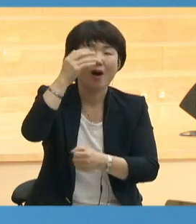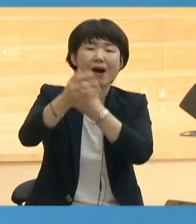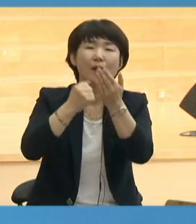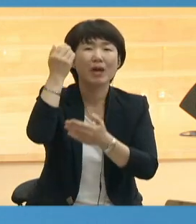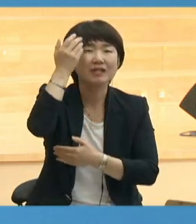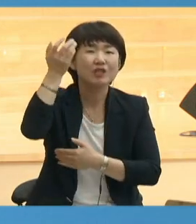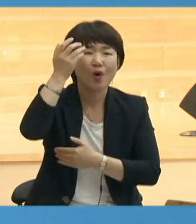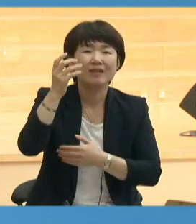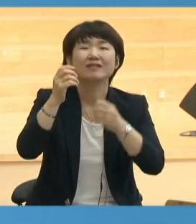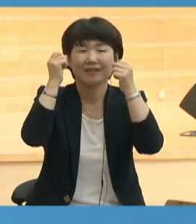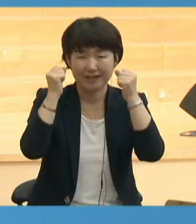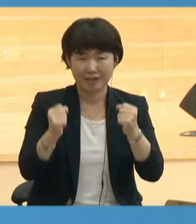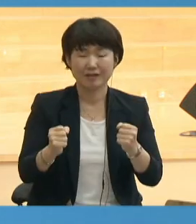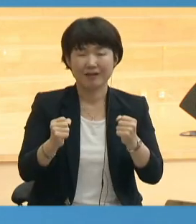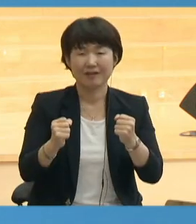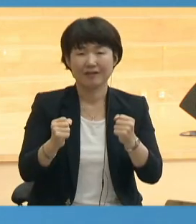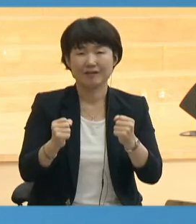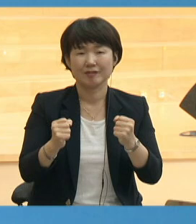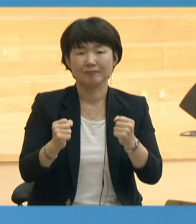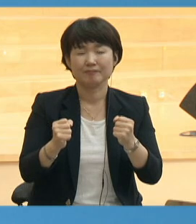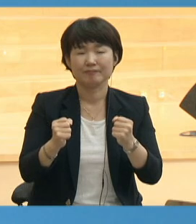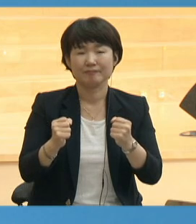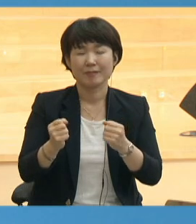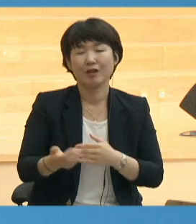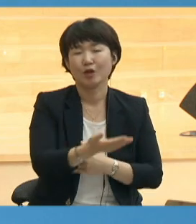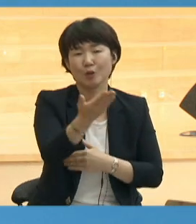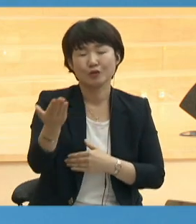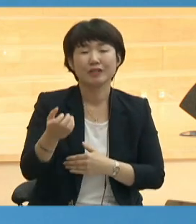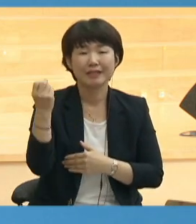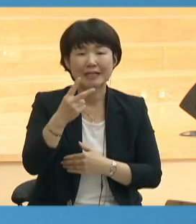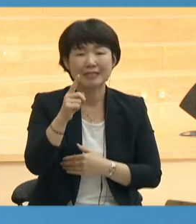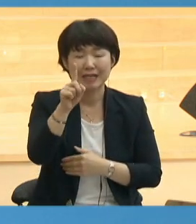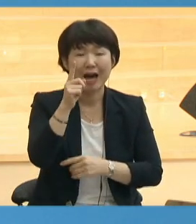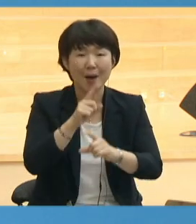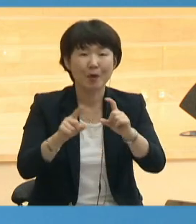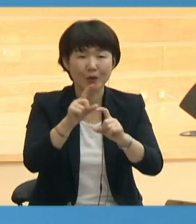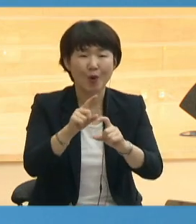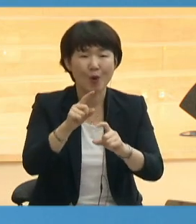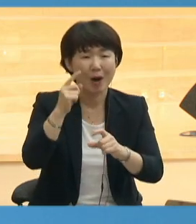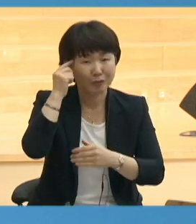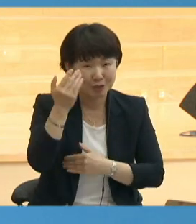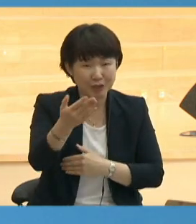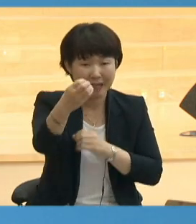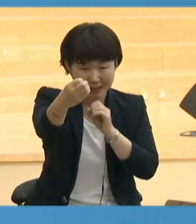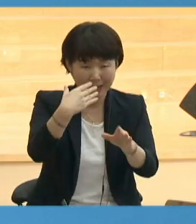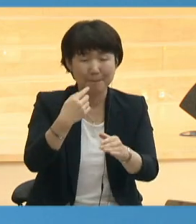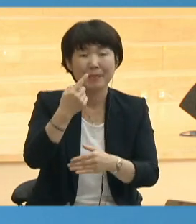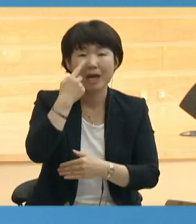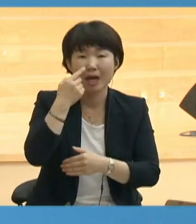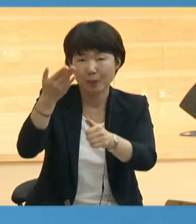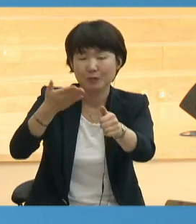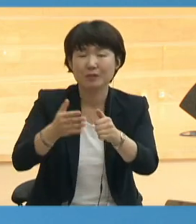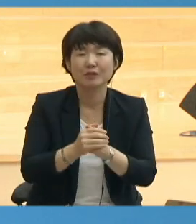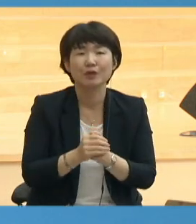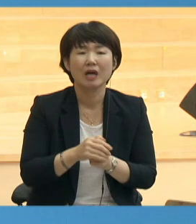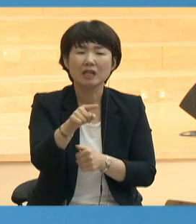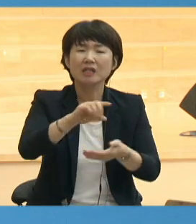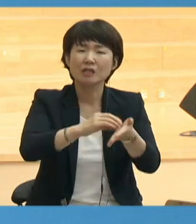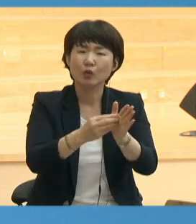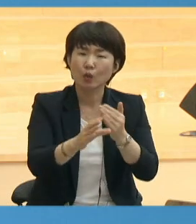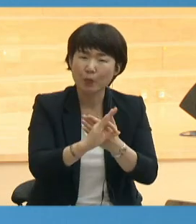2 계신다 여러분 다시 한 번 제가 는 질문에 대답해 보시기 바랍니다 여러분 이 정도면